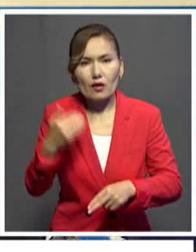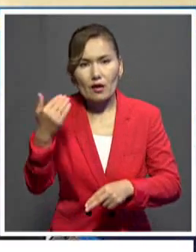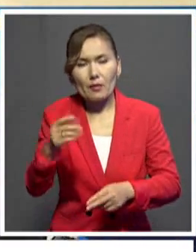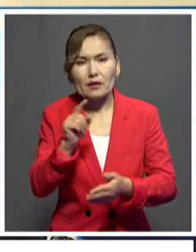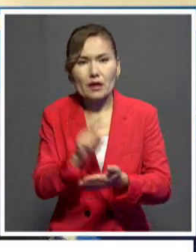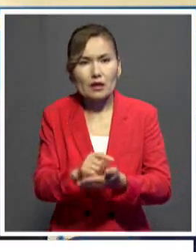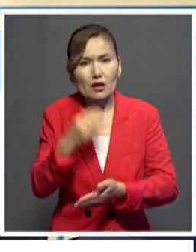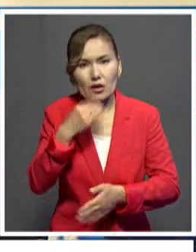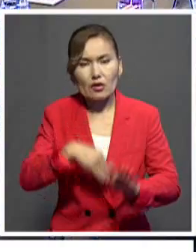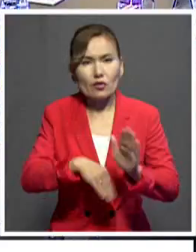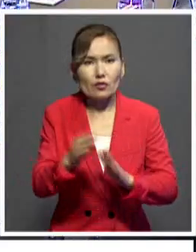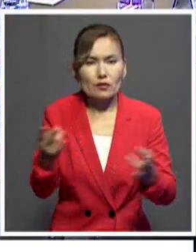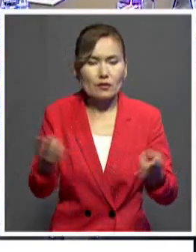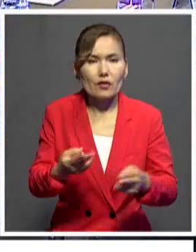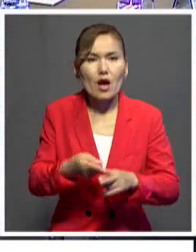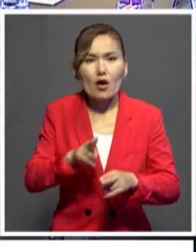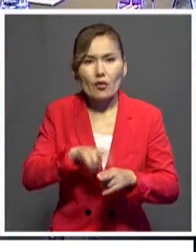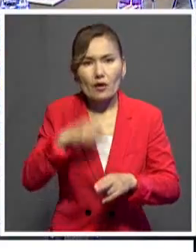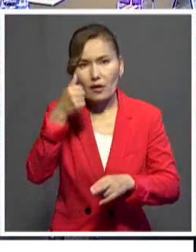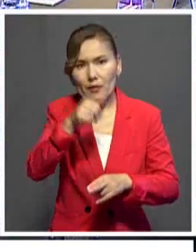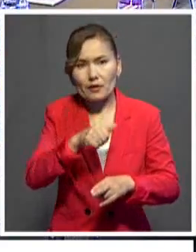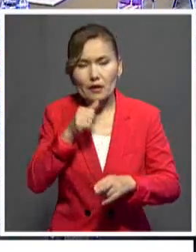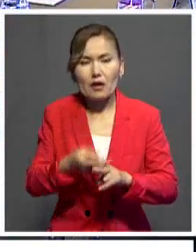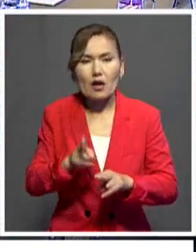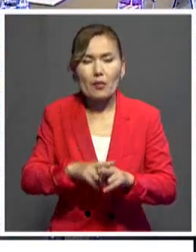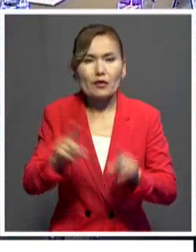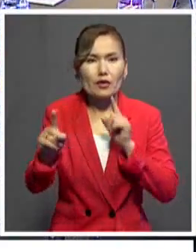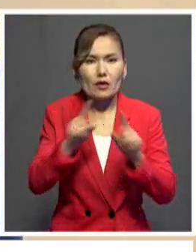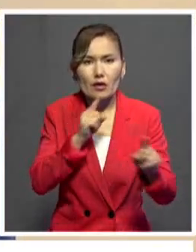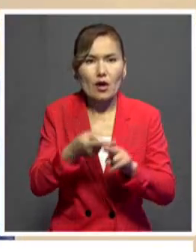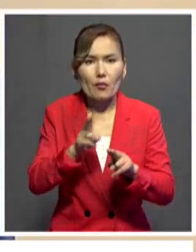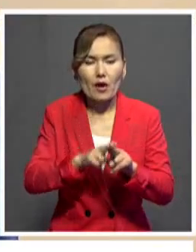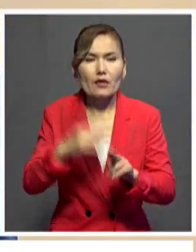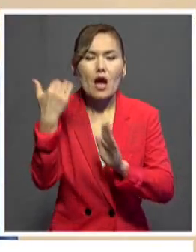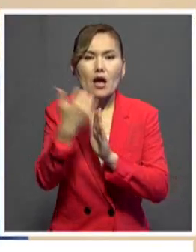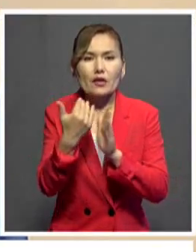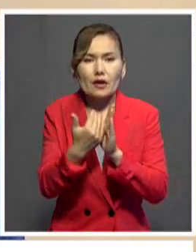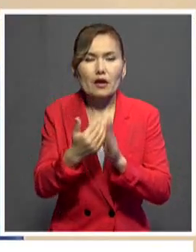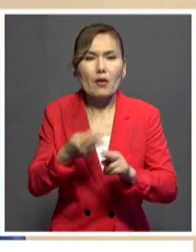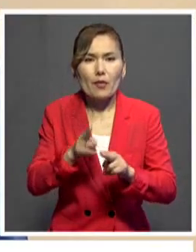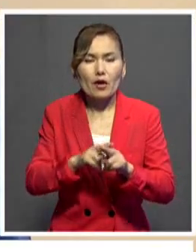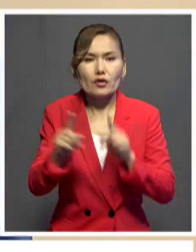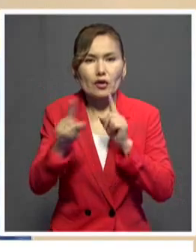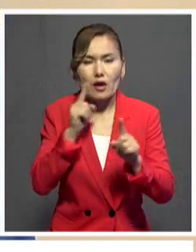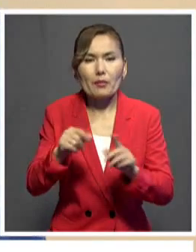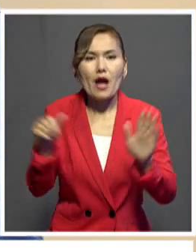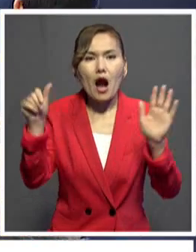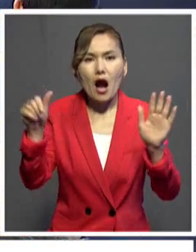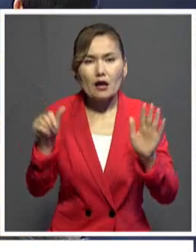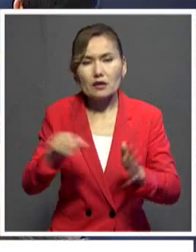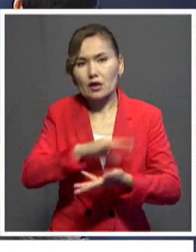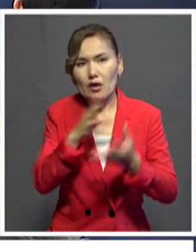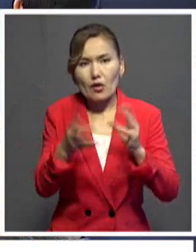жауапкершілікті артатын мәселе. Айта кету керек, бүгінгі кеңейтілген жиын өзгеше тәртіп бойынша өтті. Жарты жылдағы жұмыс қорытындыланып, жоғары